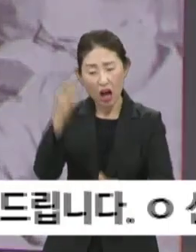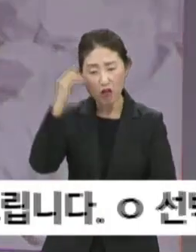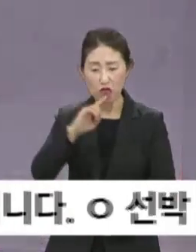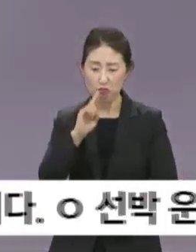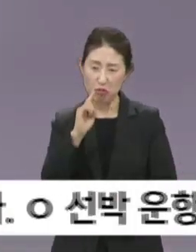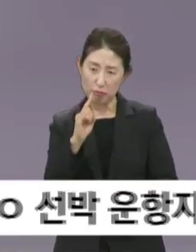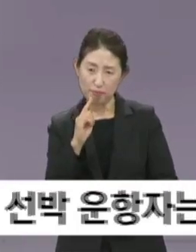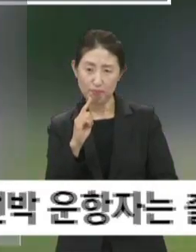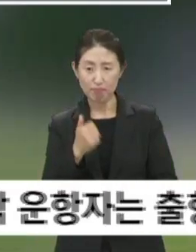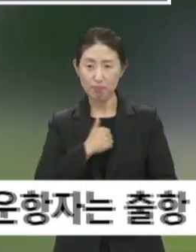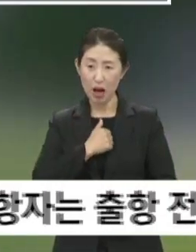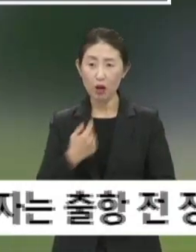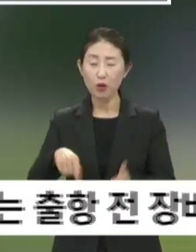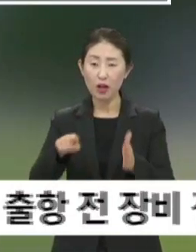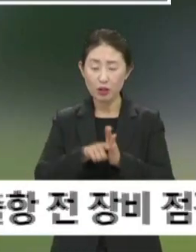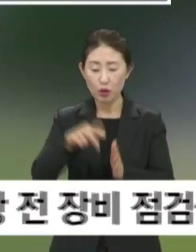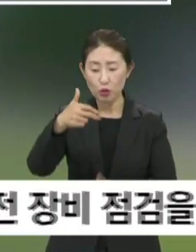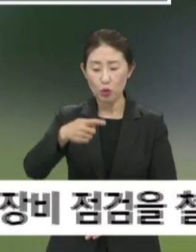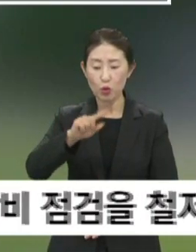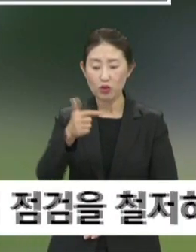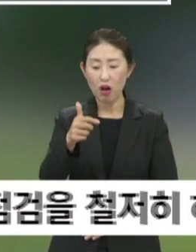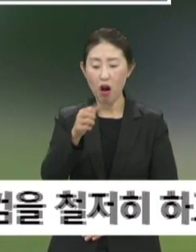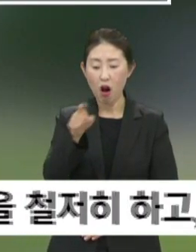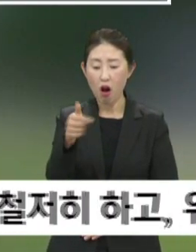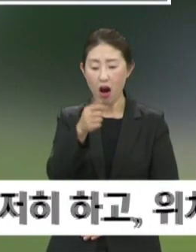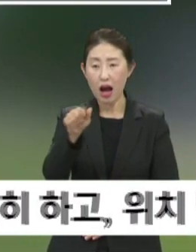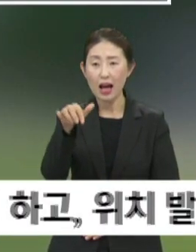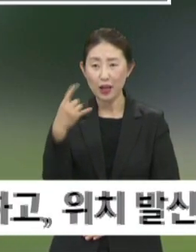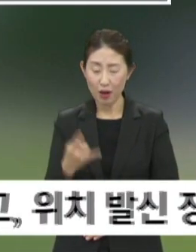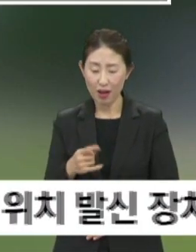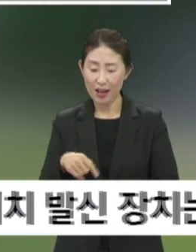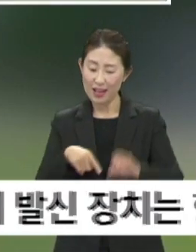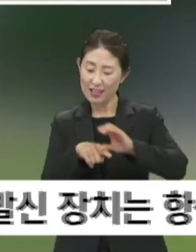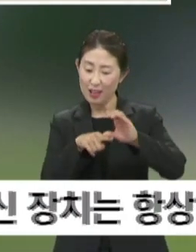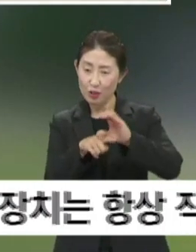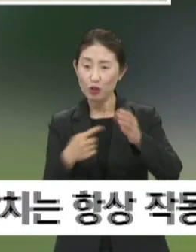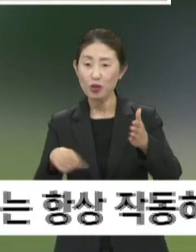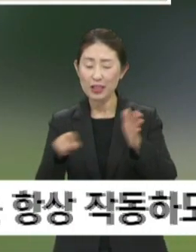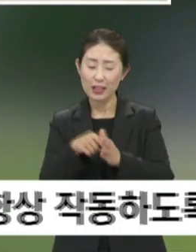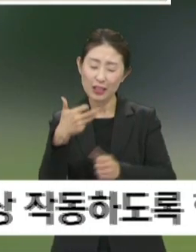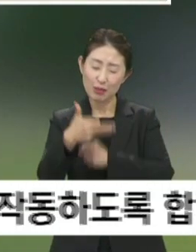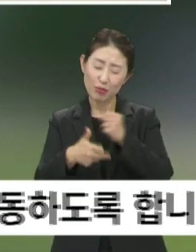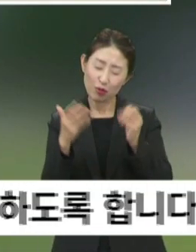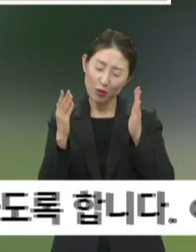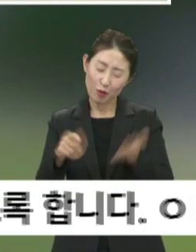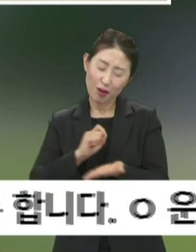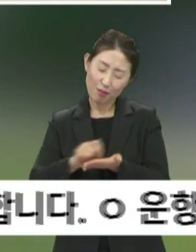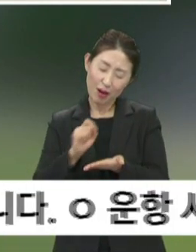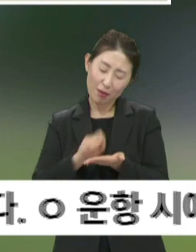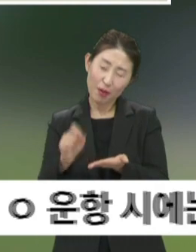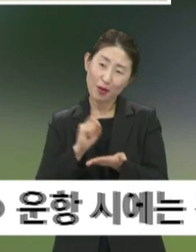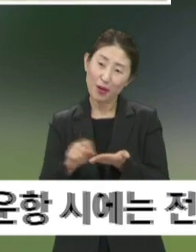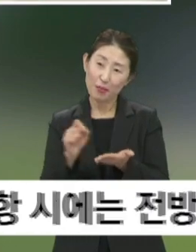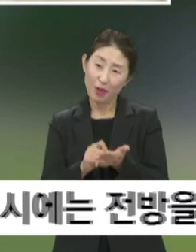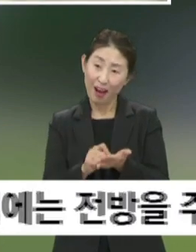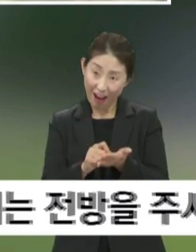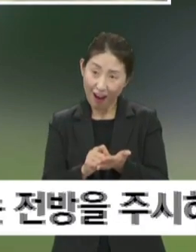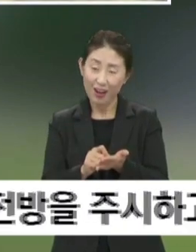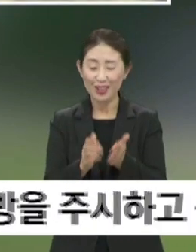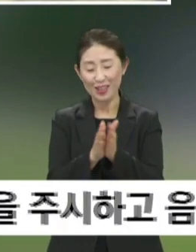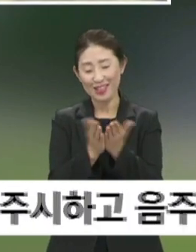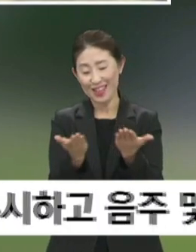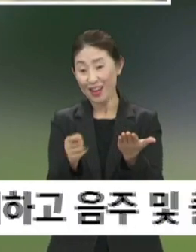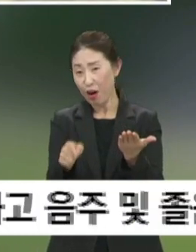위해 활동했던 조선어학회관, 조선말 큰사전을 편찬하기 위해 13년간 집필한 원고도 보존 처리를 거쳐